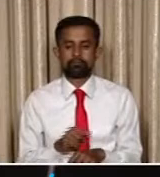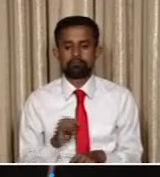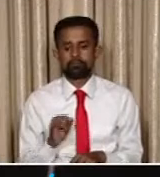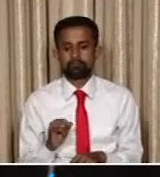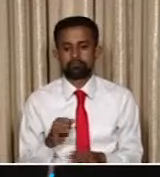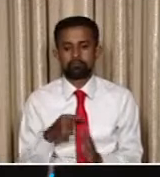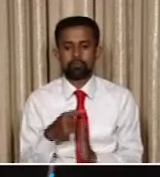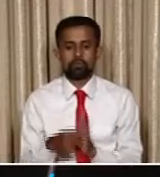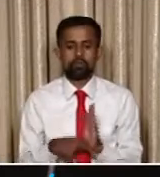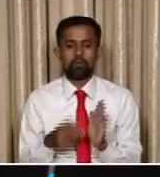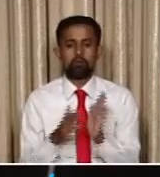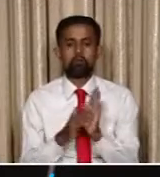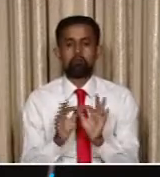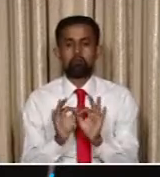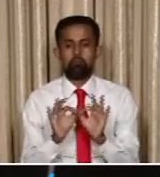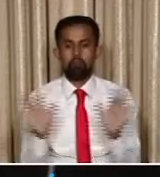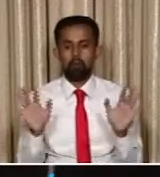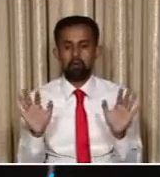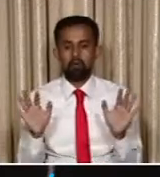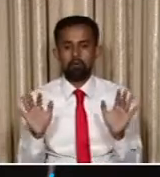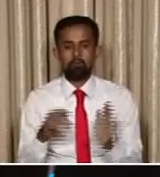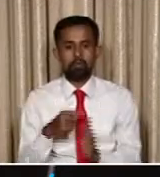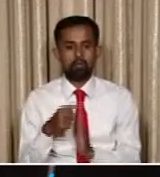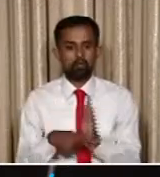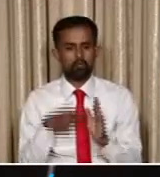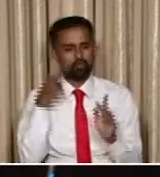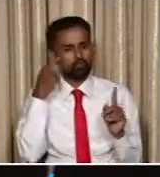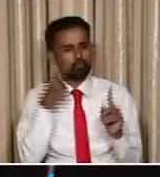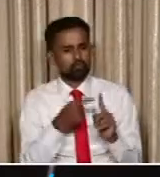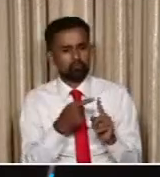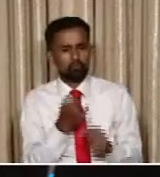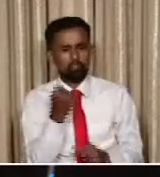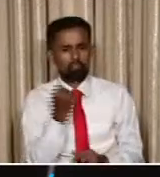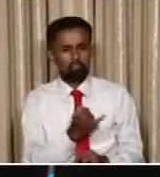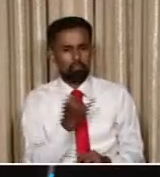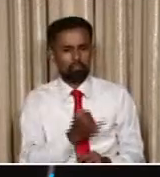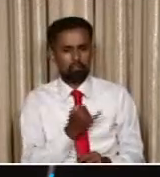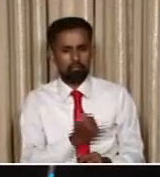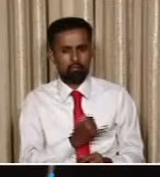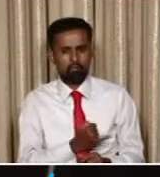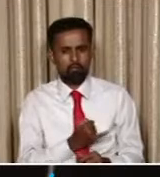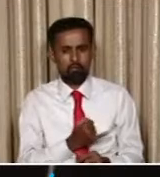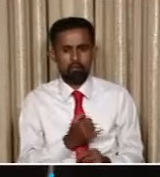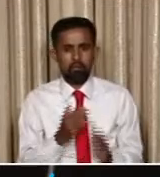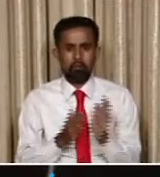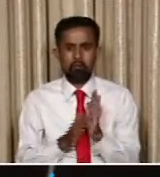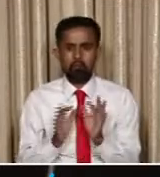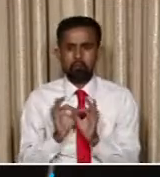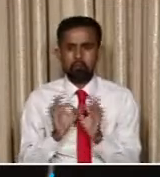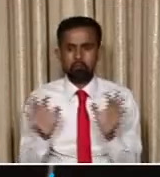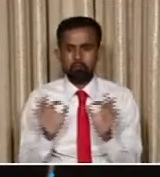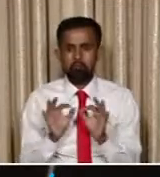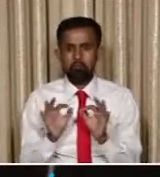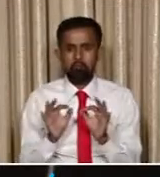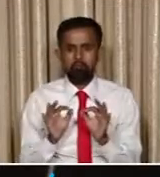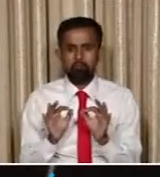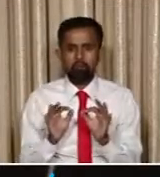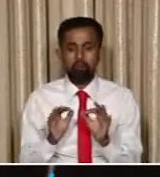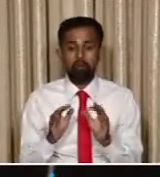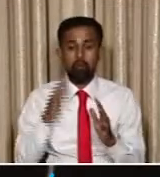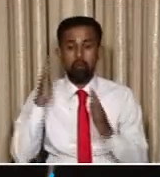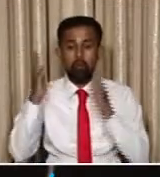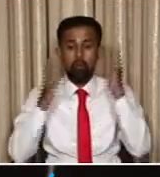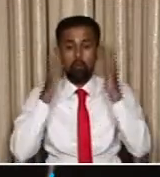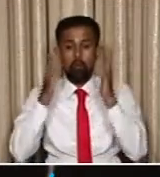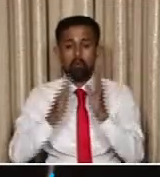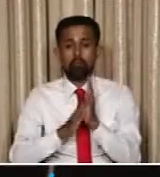රටේ මාධ්‍ය මේ රට ගැන තියෙන මේ නරකම දේවල් මේ සමහර මාධ්‍ය තුලින් ජාත්‍යන්තර මාධ්‍ය